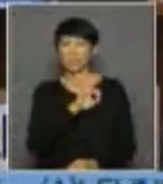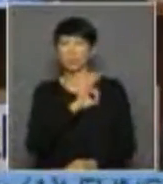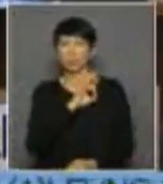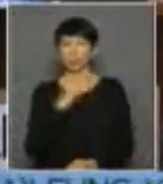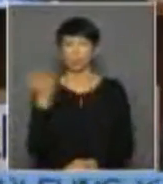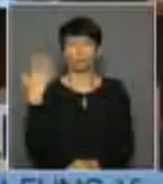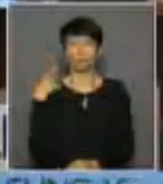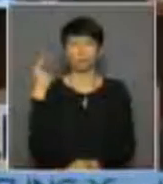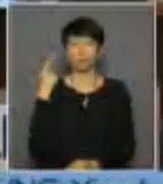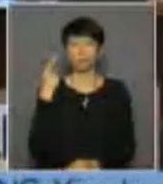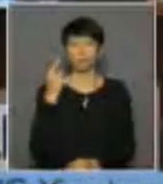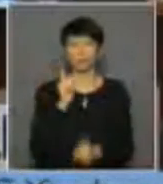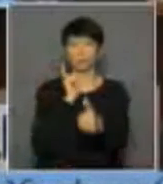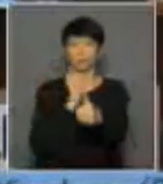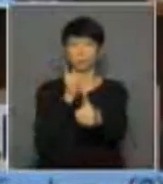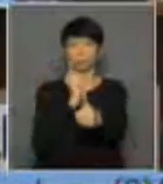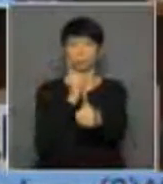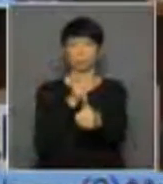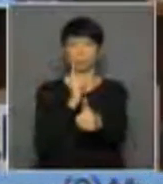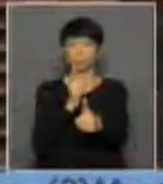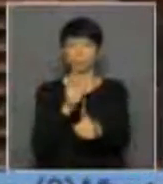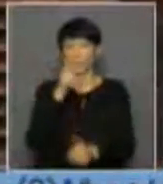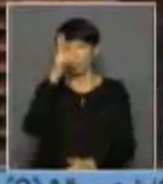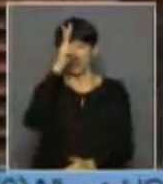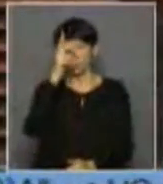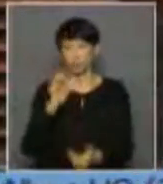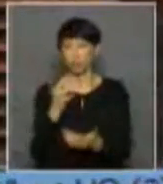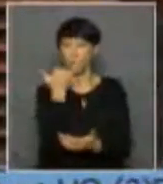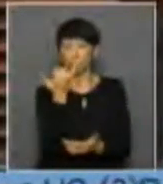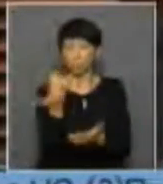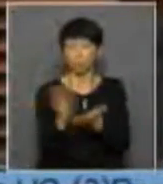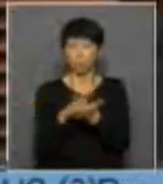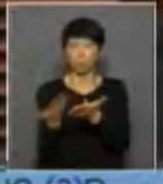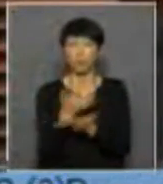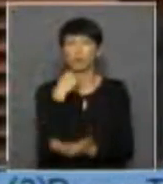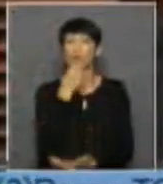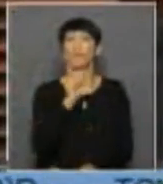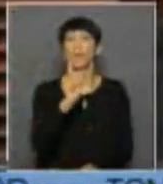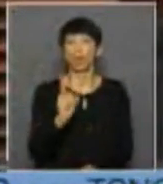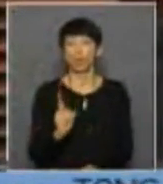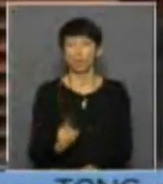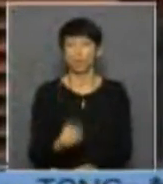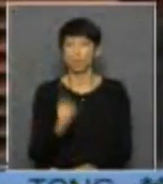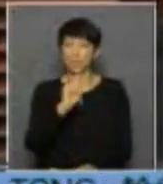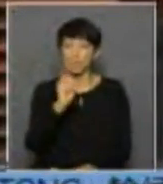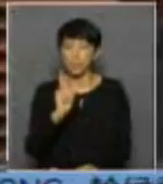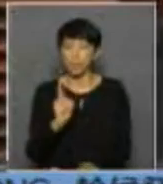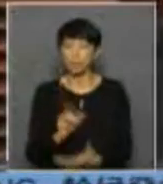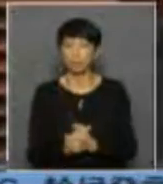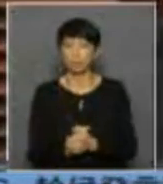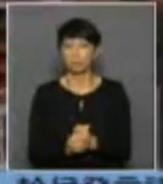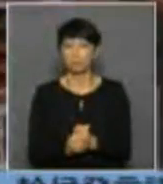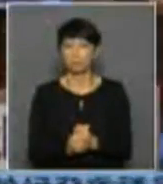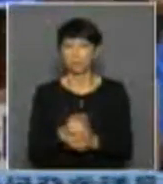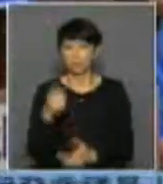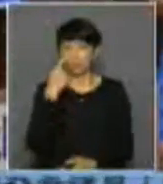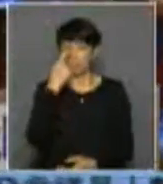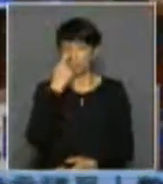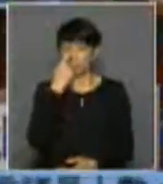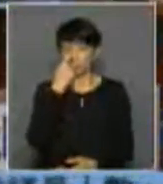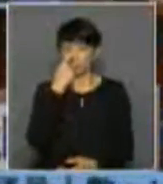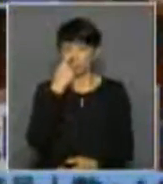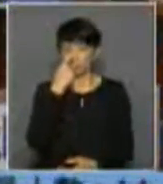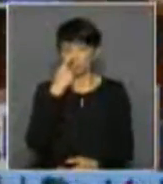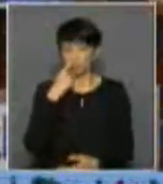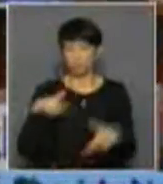就譴責政府什麼綠葉聲明，說什麼你為什麼你梁振英不夠